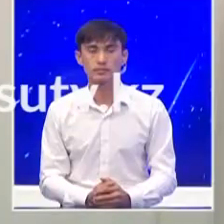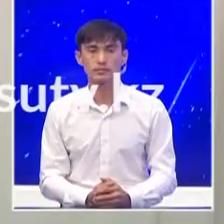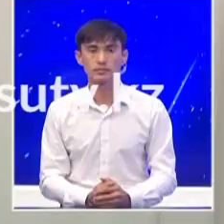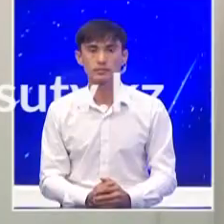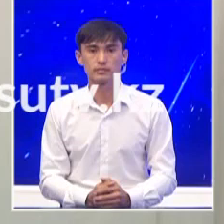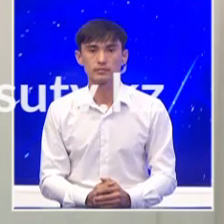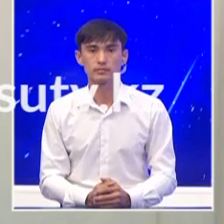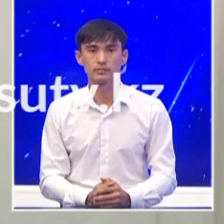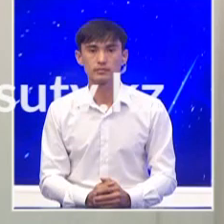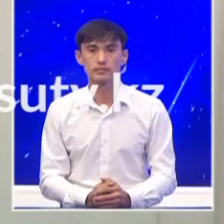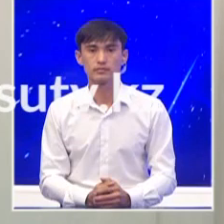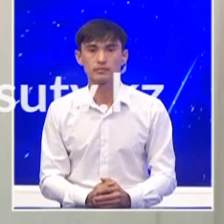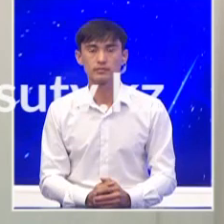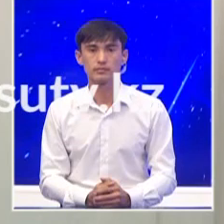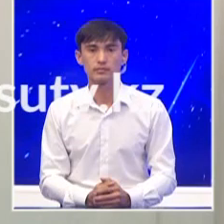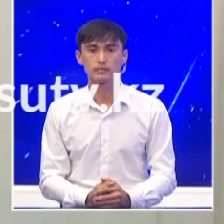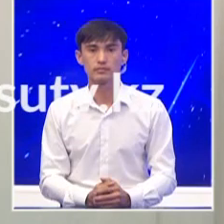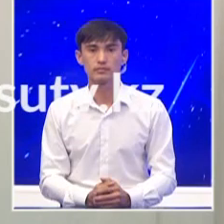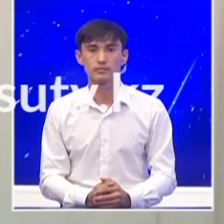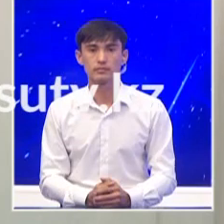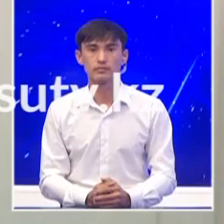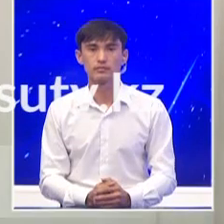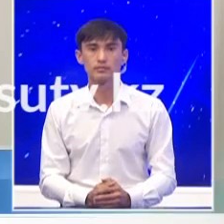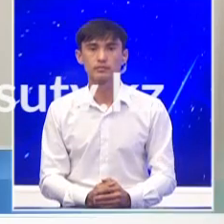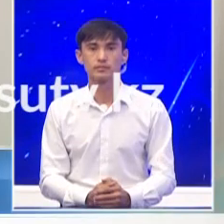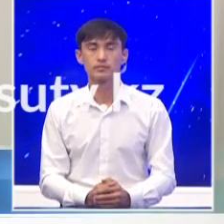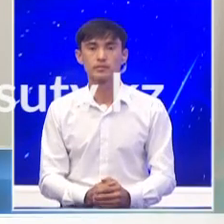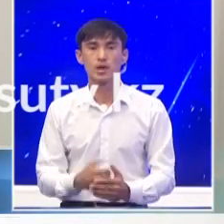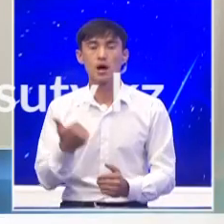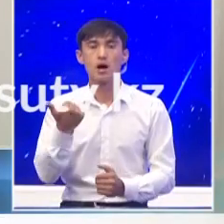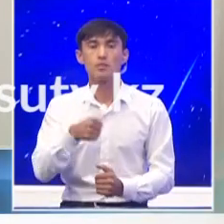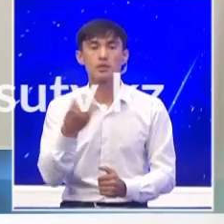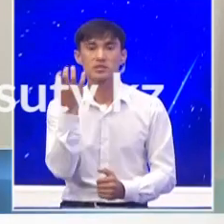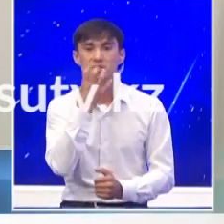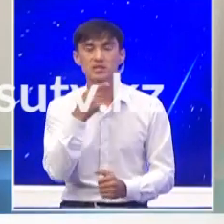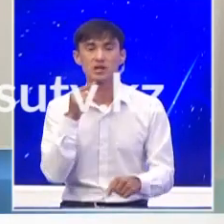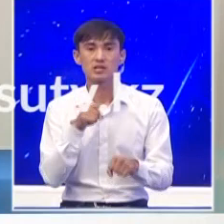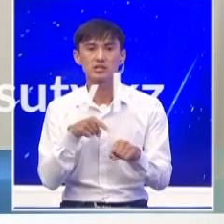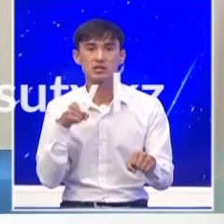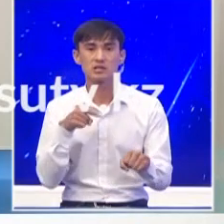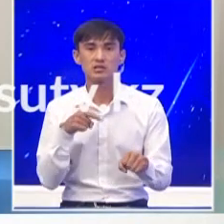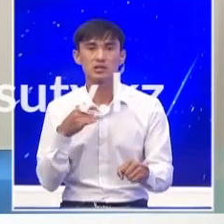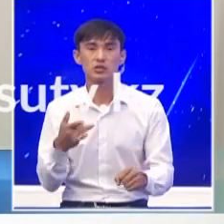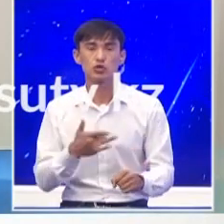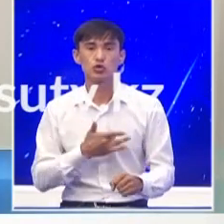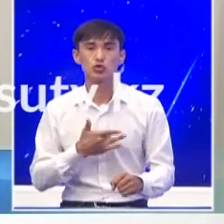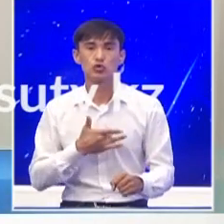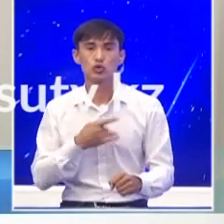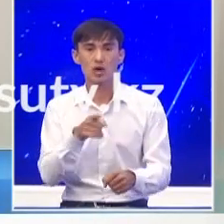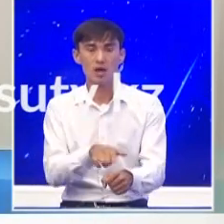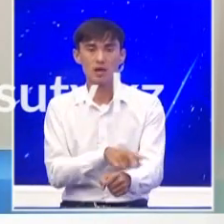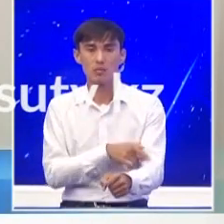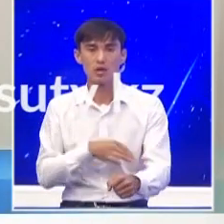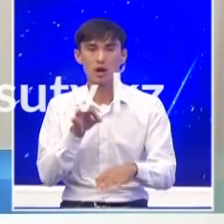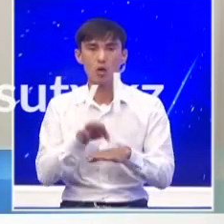основном из-за жары увеличение пошло именно да, по сердечно-сосудистым заболеваниям. Аптап ыстықтың әсерінен қоңыраулардың дені жүрек қан тамырлары ауруларынан,